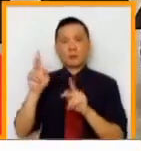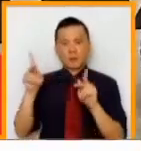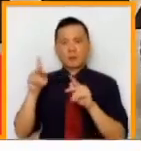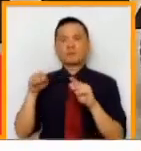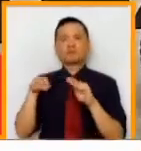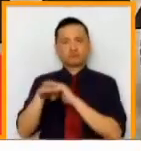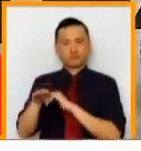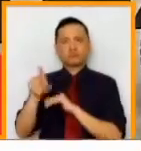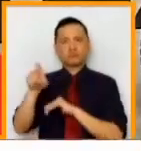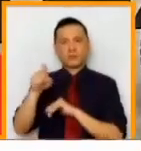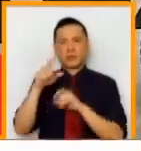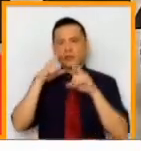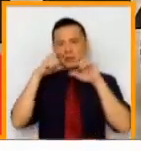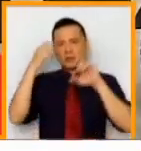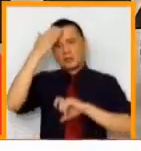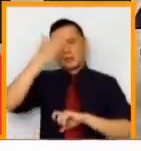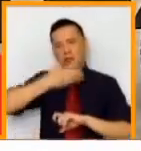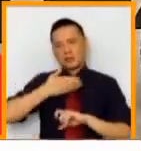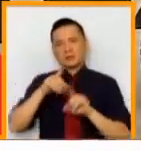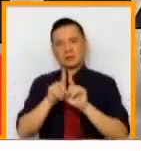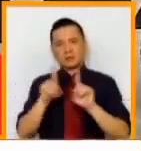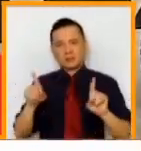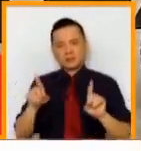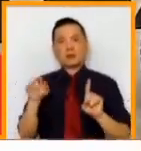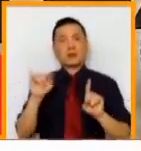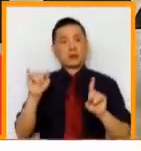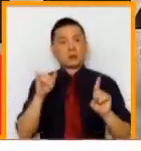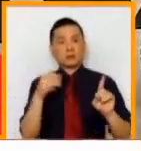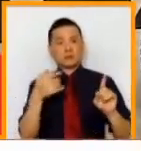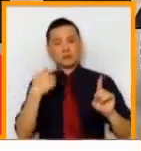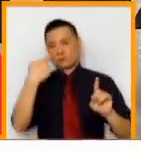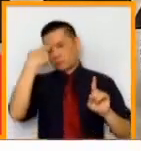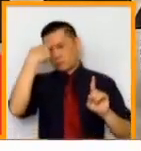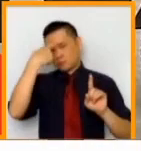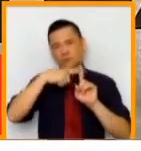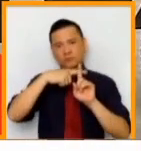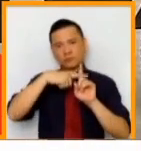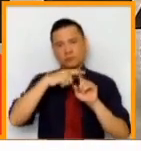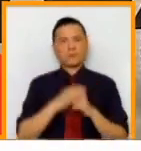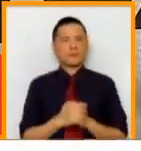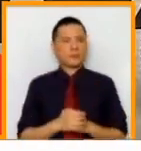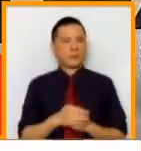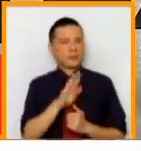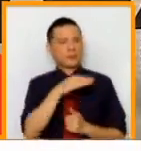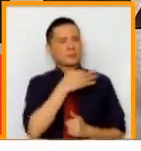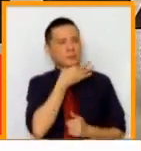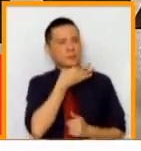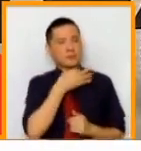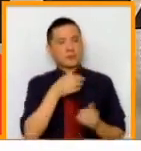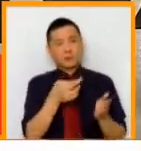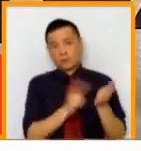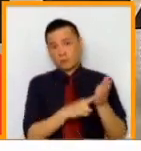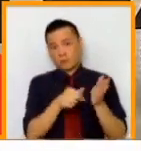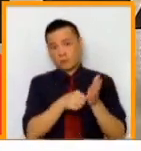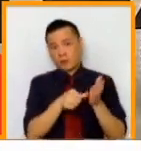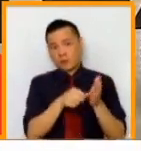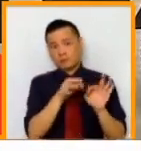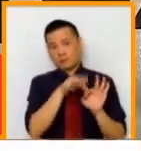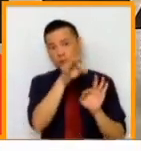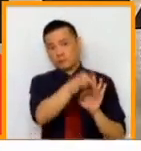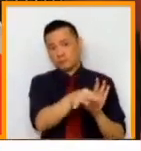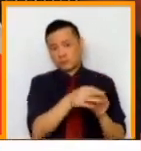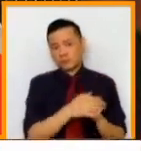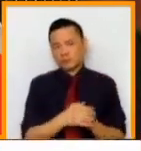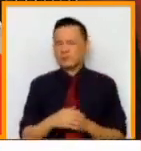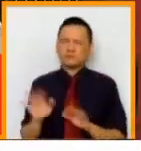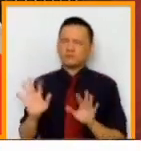office, nag-temperature screening muna tayo. Mm-hmm. May extension na ba itong voter registration natin? Wala pa rin po. Ang nangyari lang